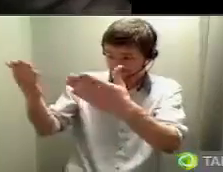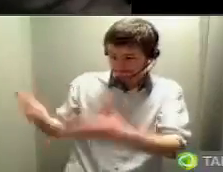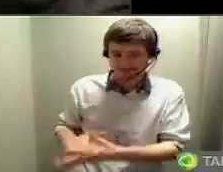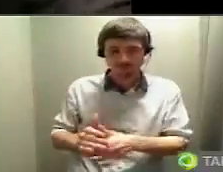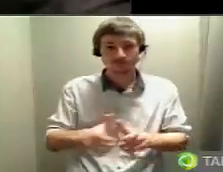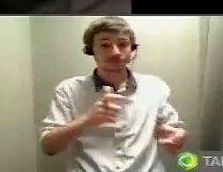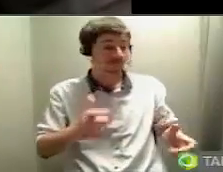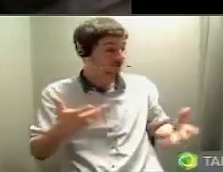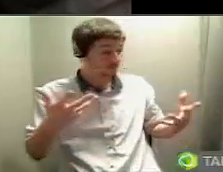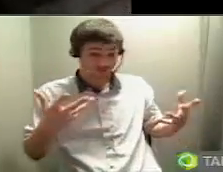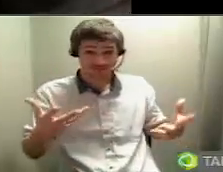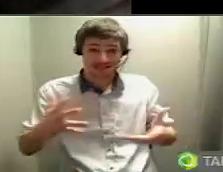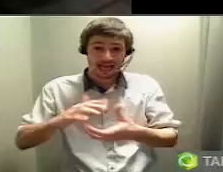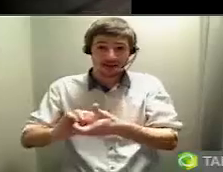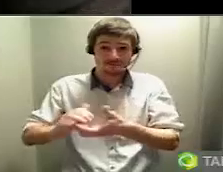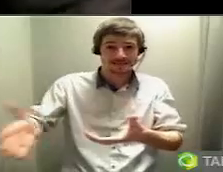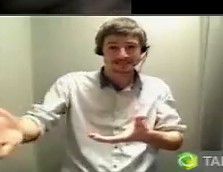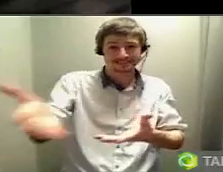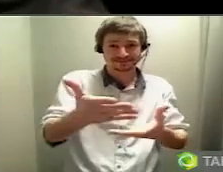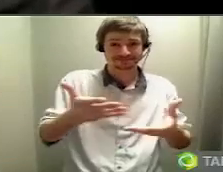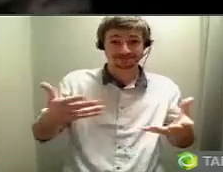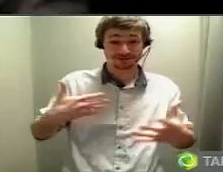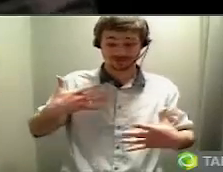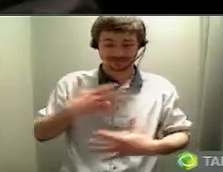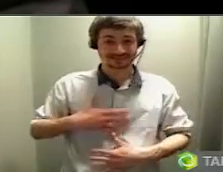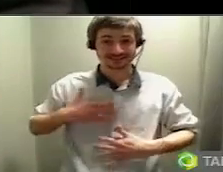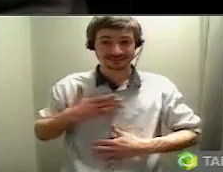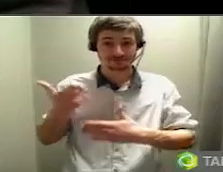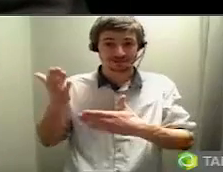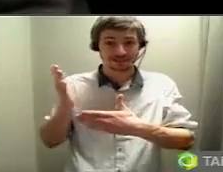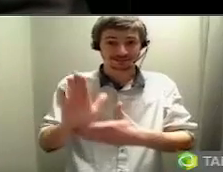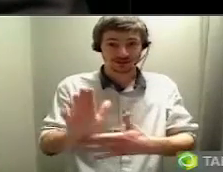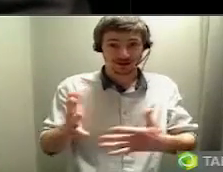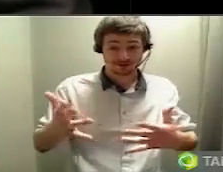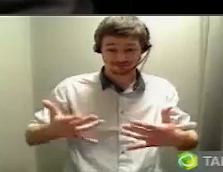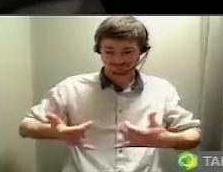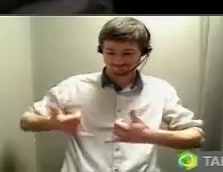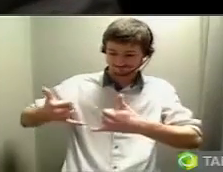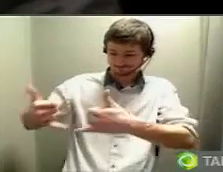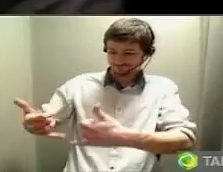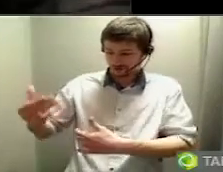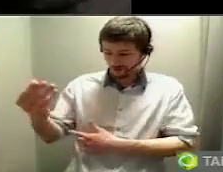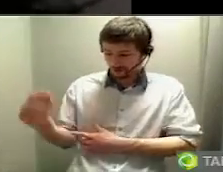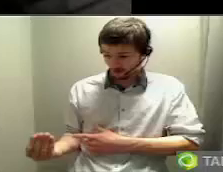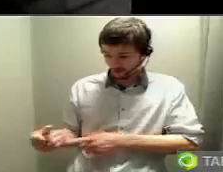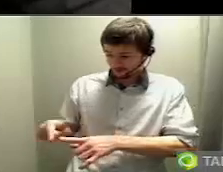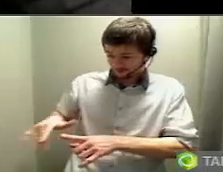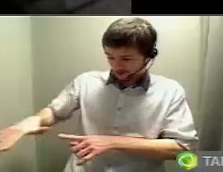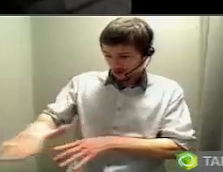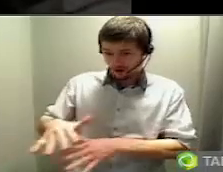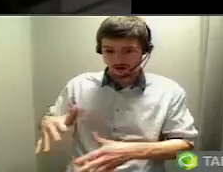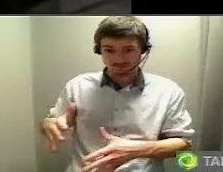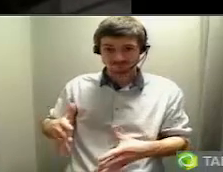là et de récompenser des enfants qui n'ont pas craint d'actionner le